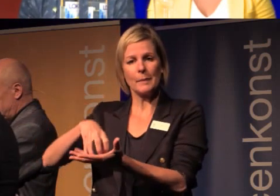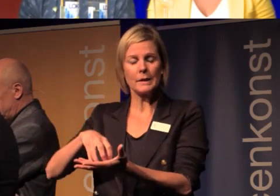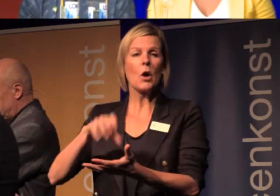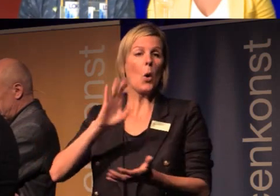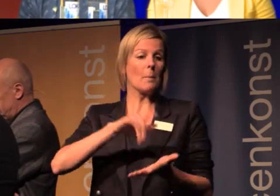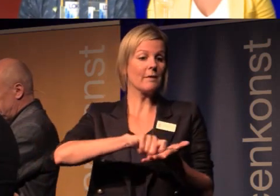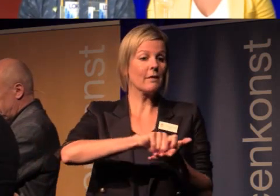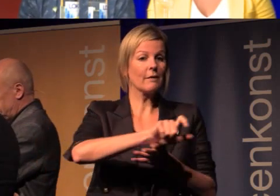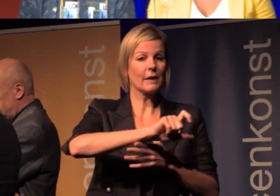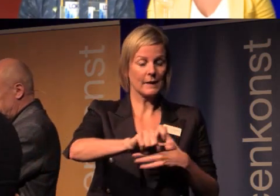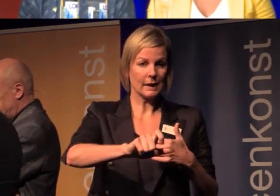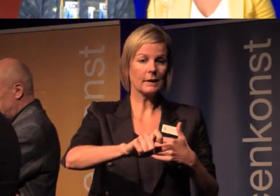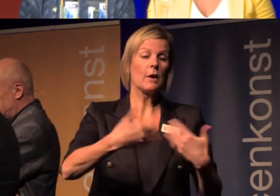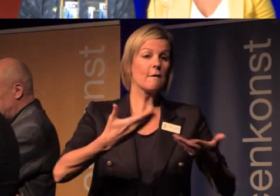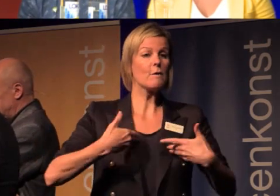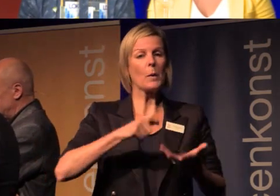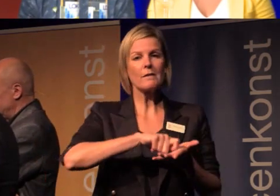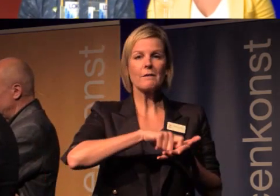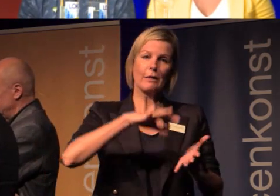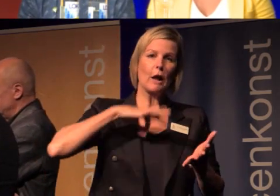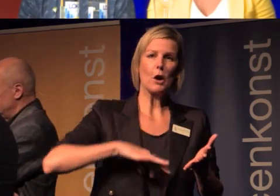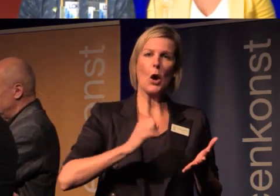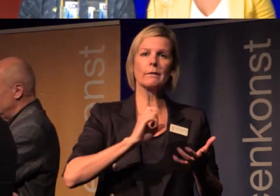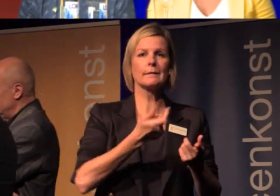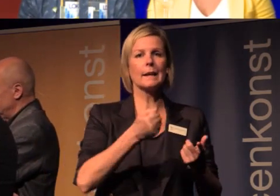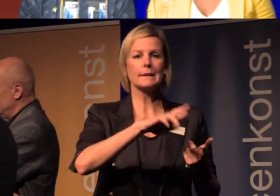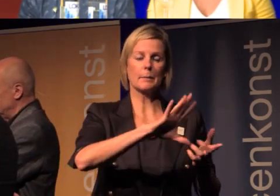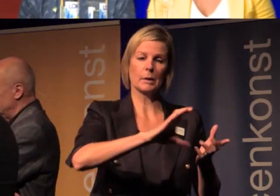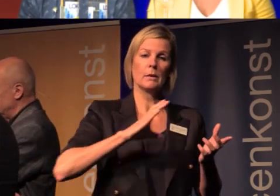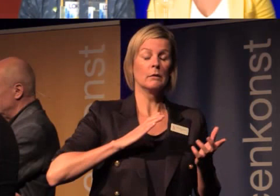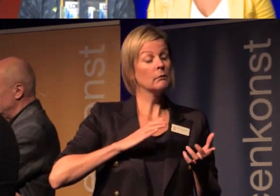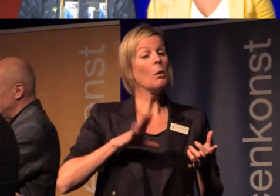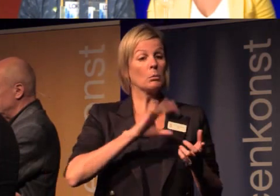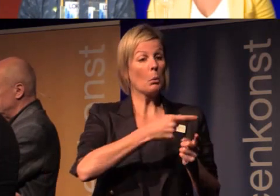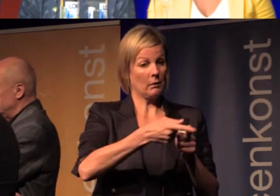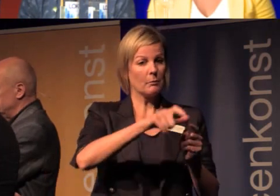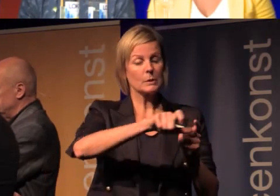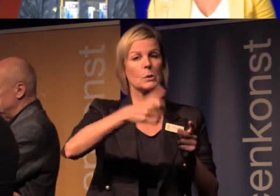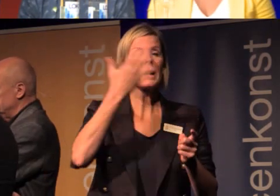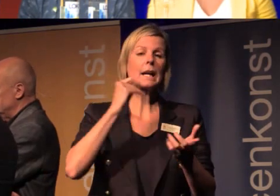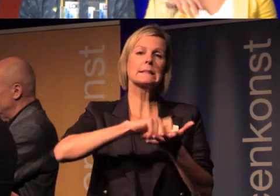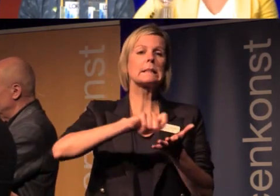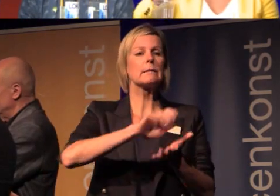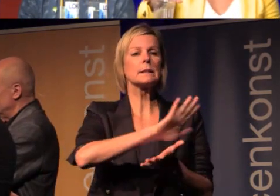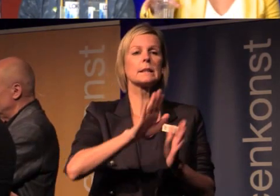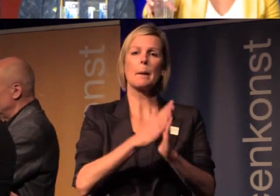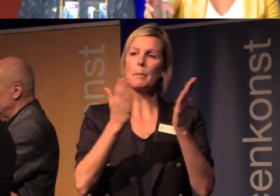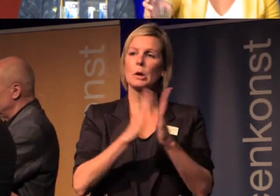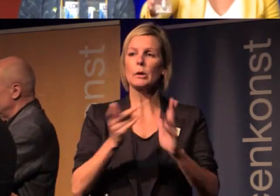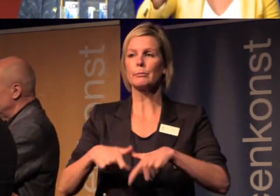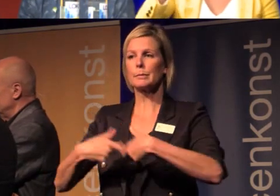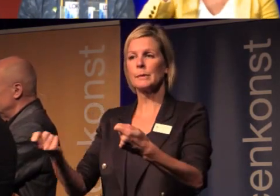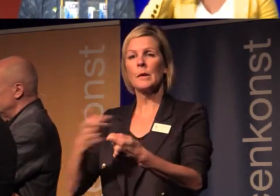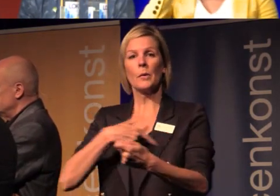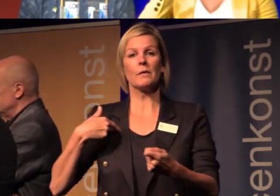får författarlön och som kan skriva de böcker som vi alla, eller väldigt många av oss säkert i alla fall, tycker det är